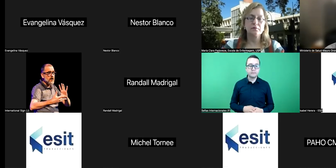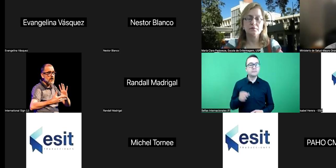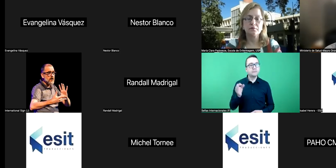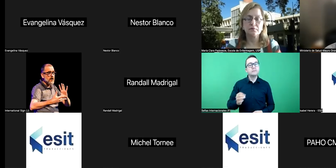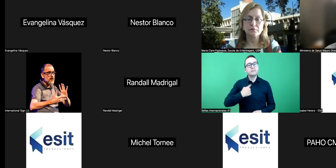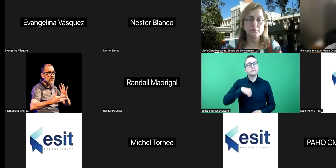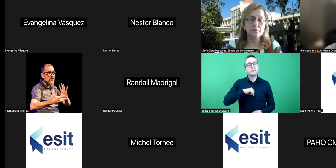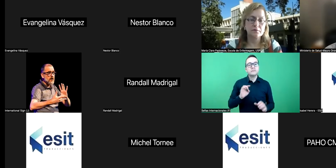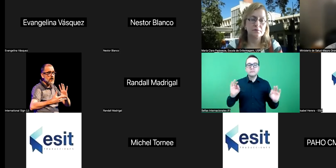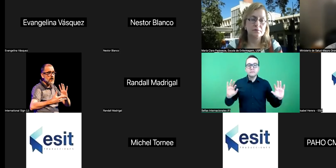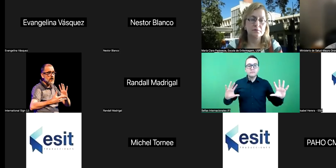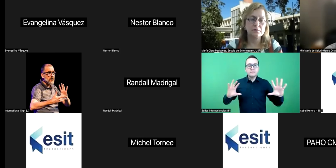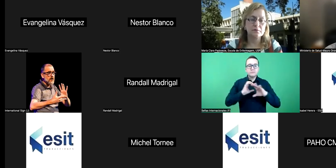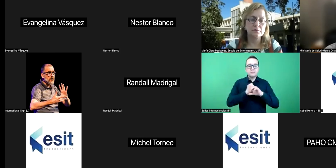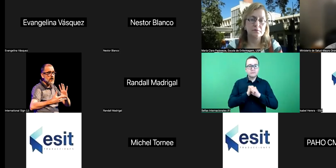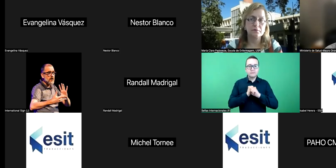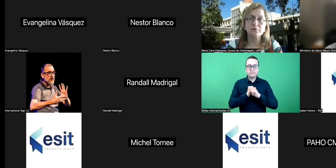avons pu